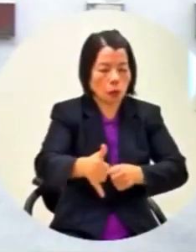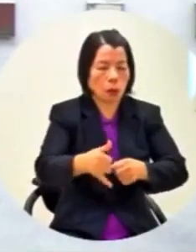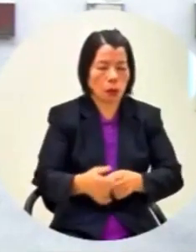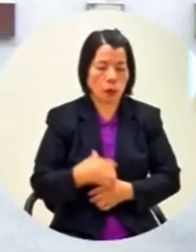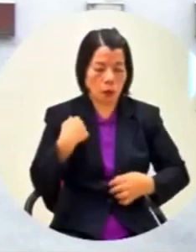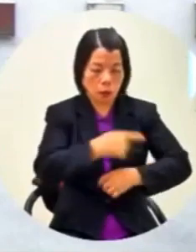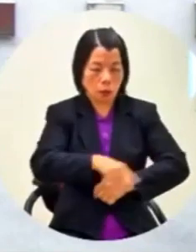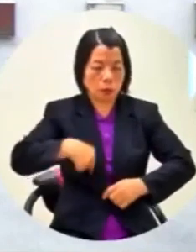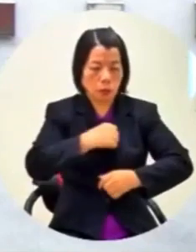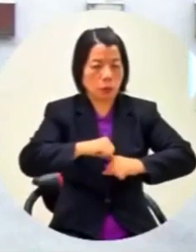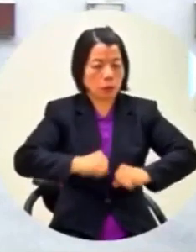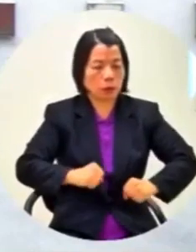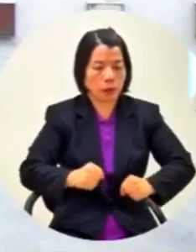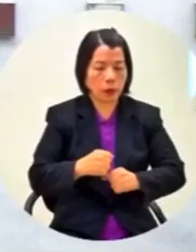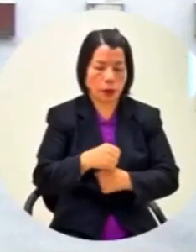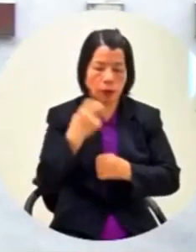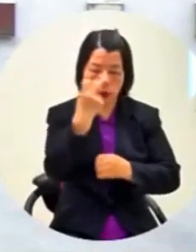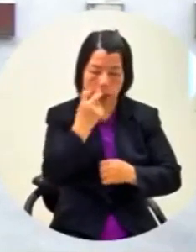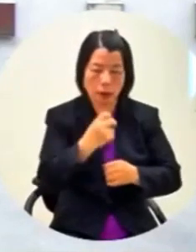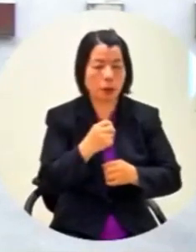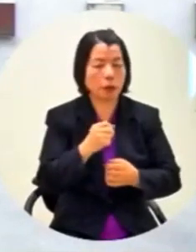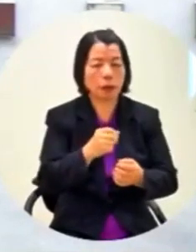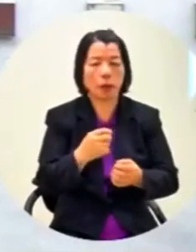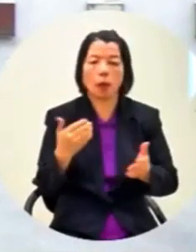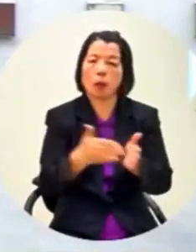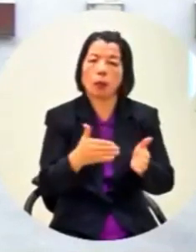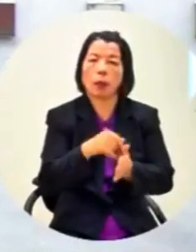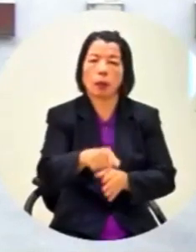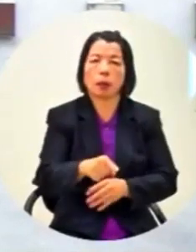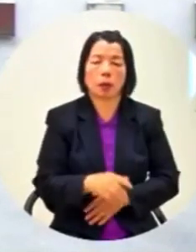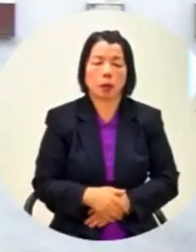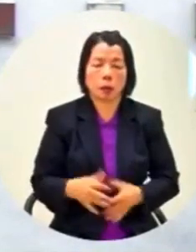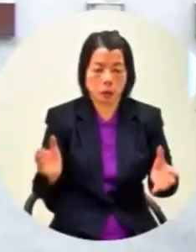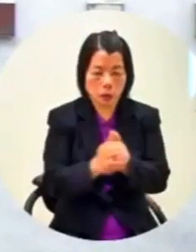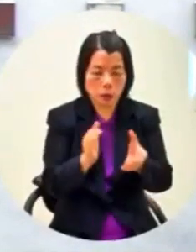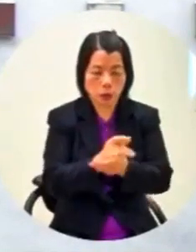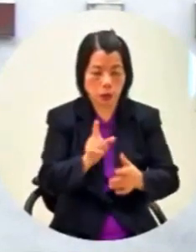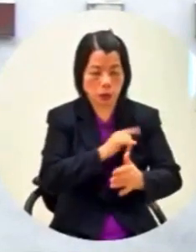经统计列册自主健康管理者高达